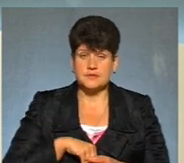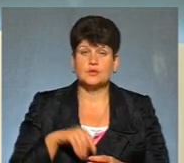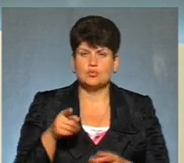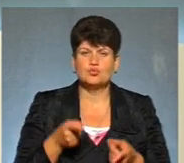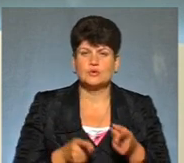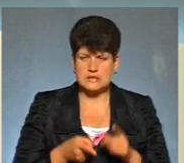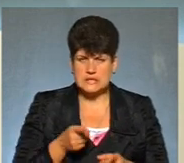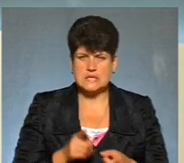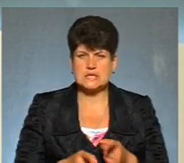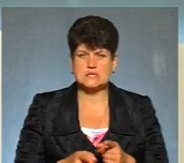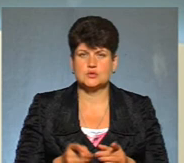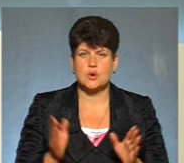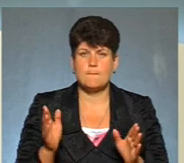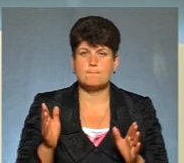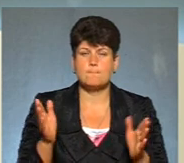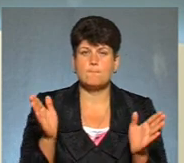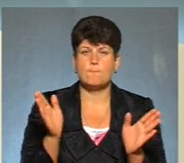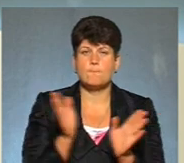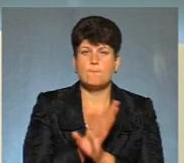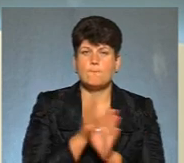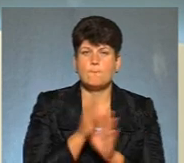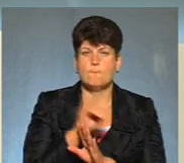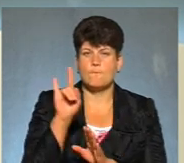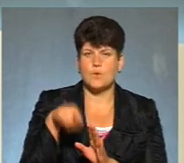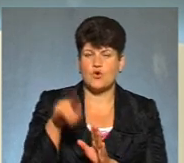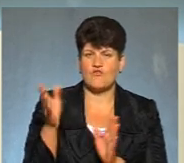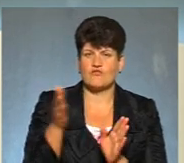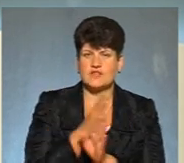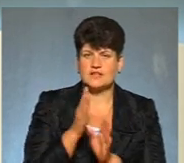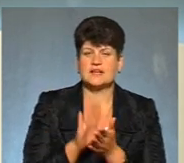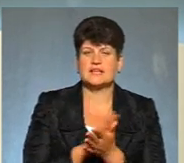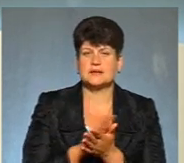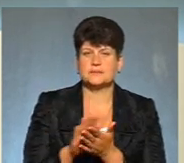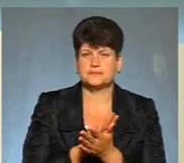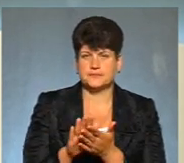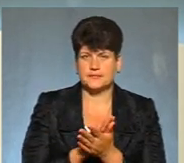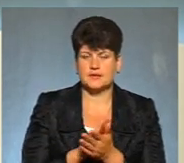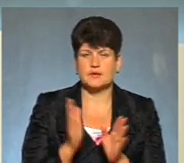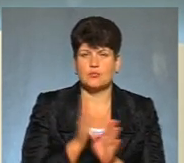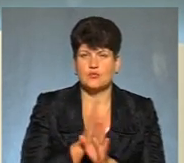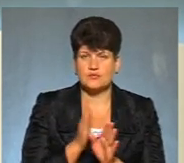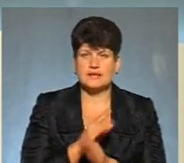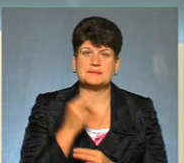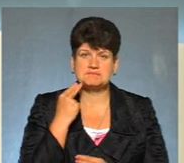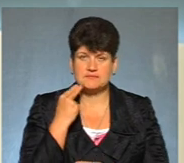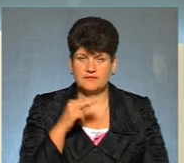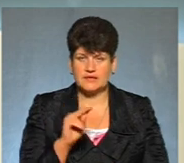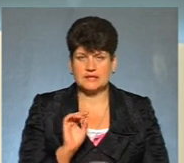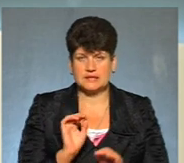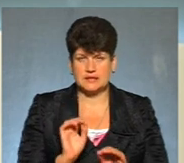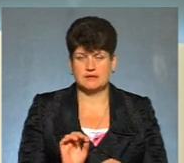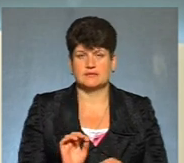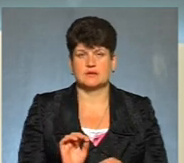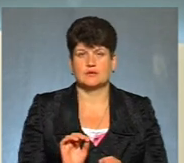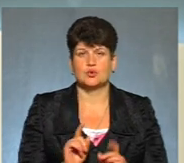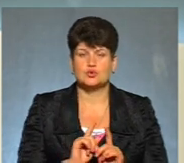дійсно провітрювання є механічним способом дезінфекції і є доволі ефективним,